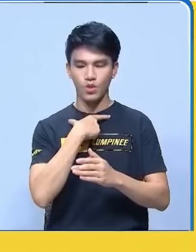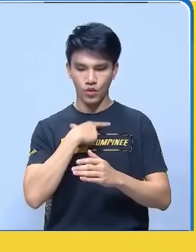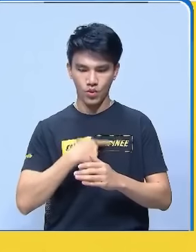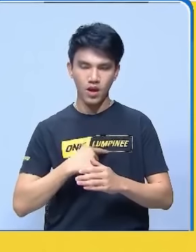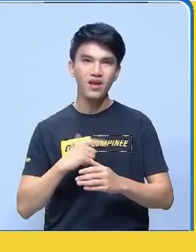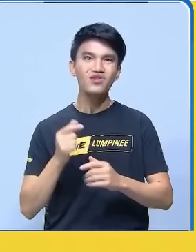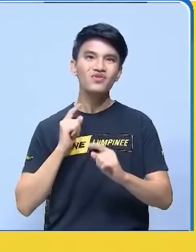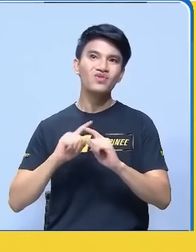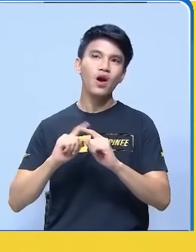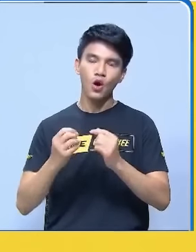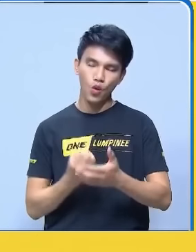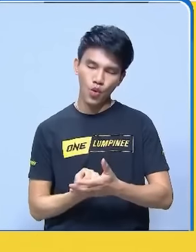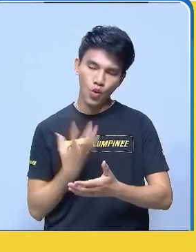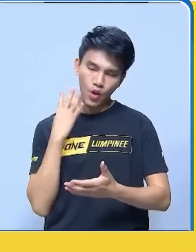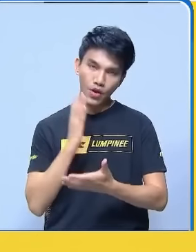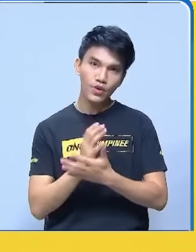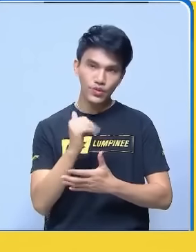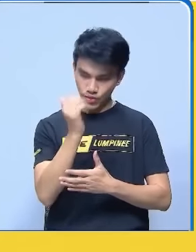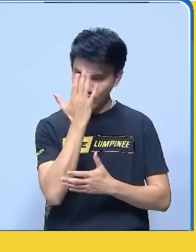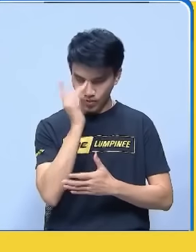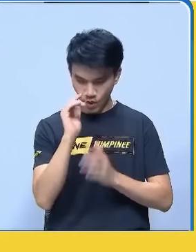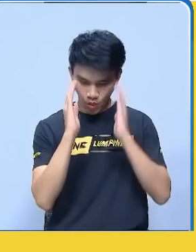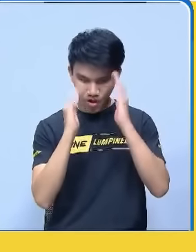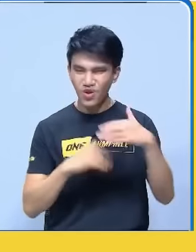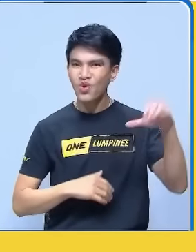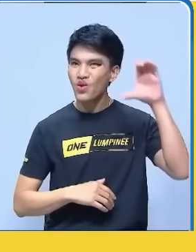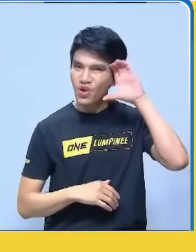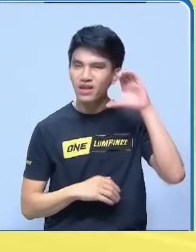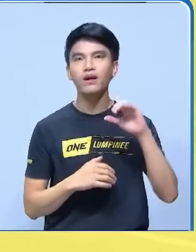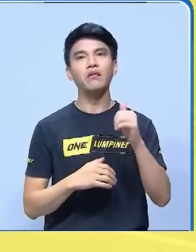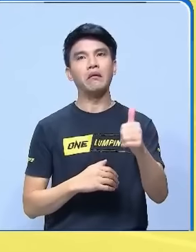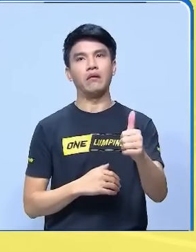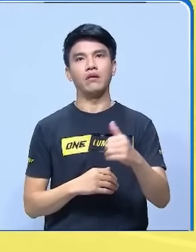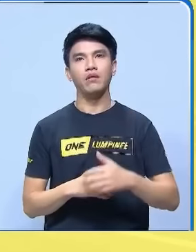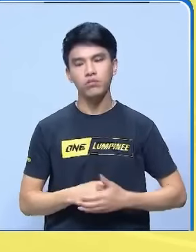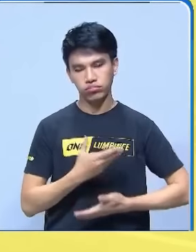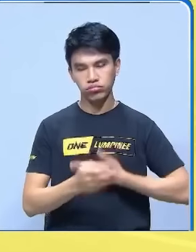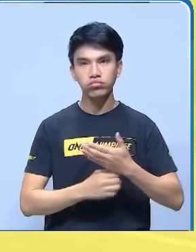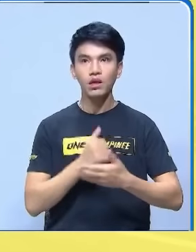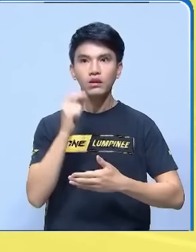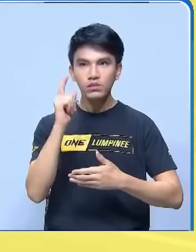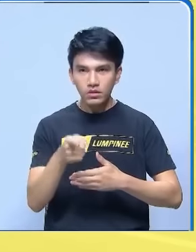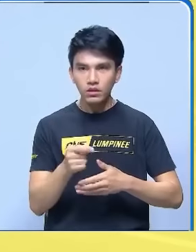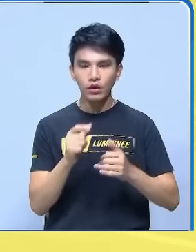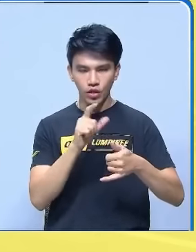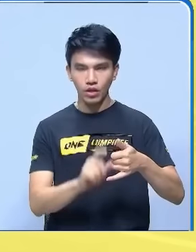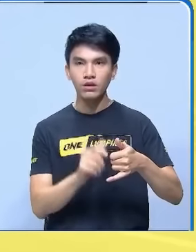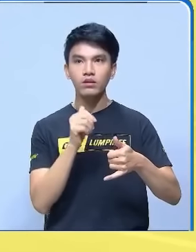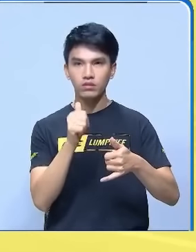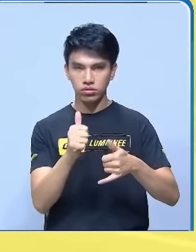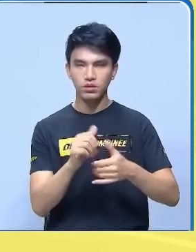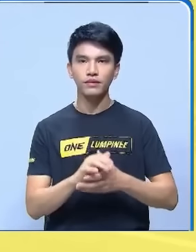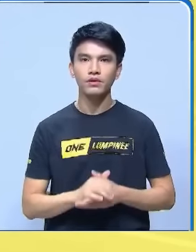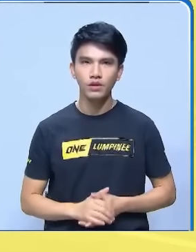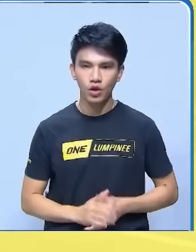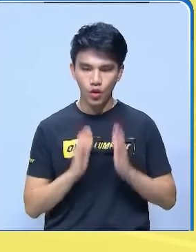ชว์ความรวยได้ไหมเพราะมันทำให้คนหลงเชื่อคิดว่าโอ้ยเขาขายดิบขายดีเขาต้องเป็นคนดีนะค